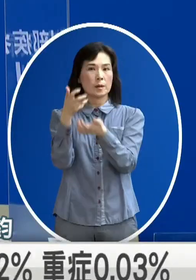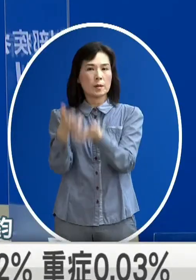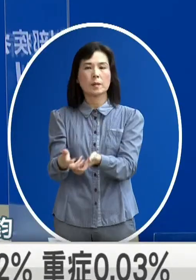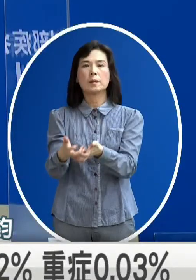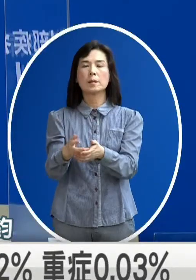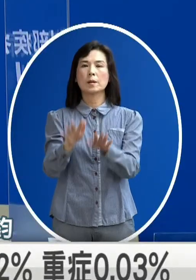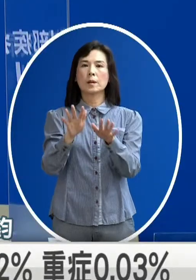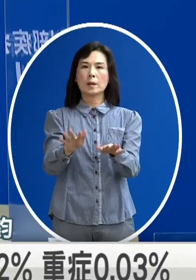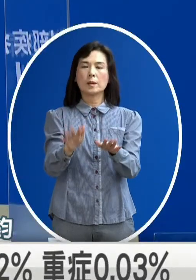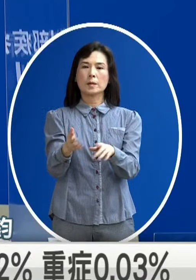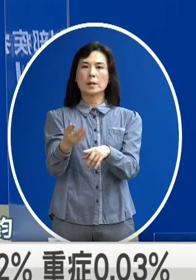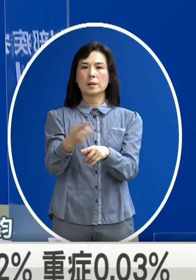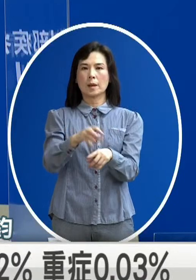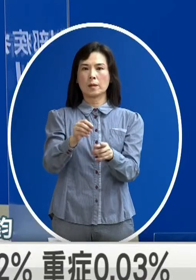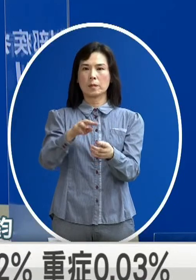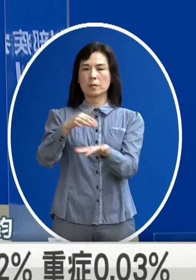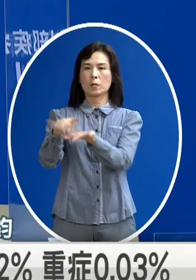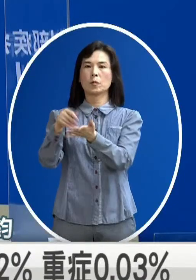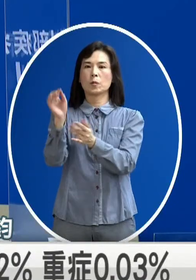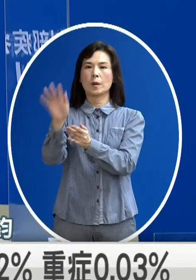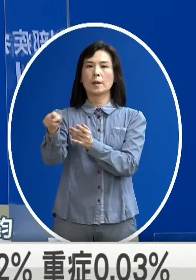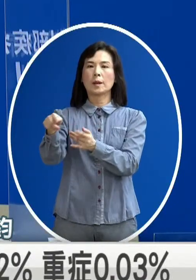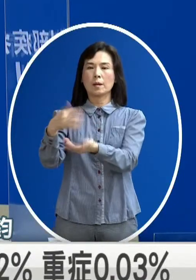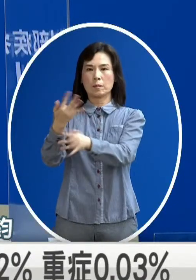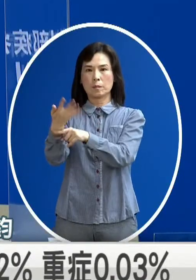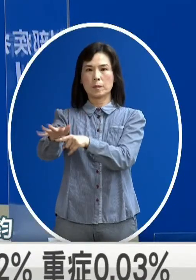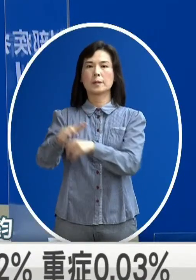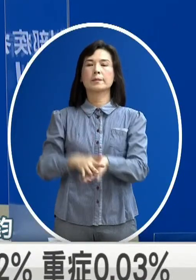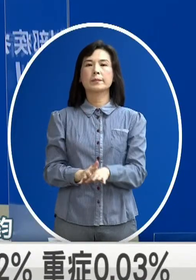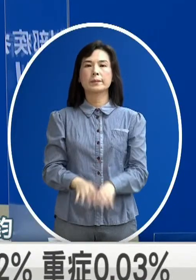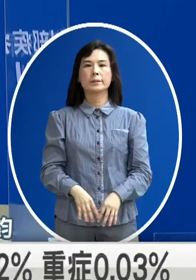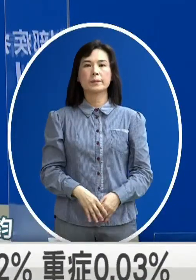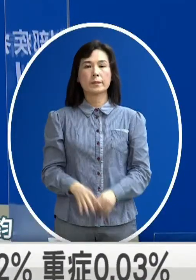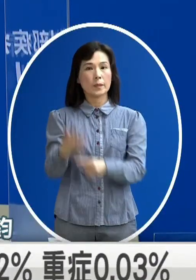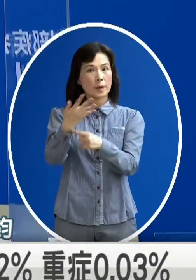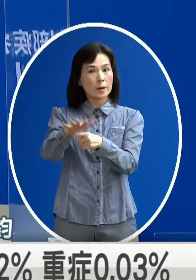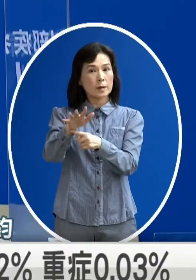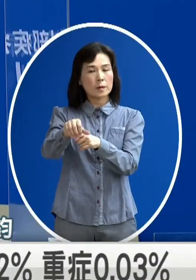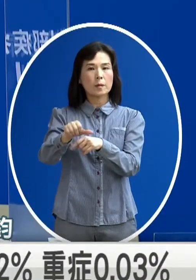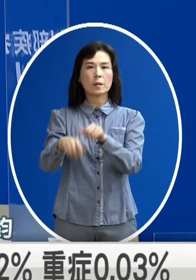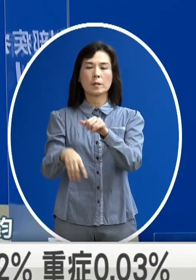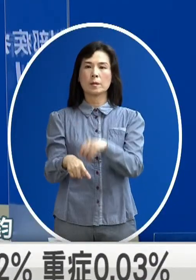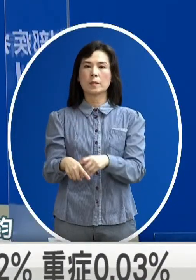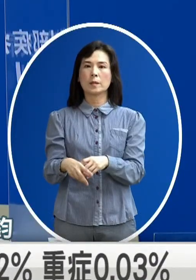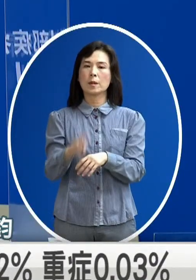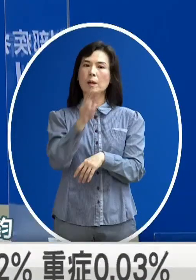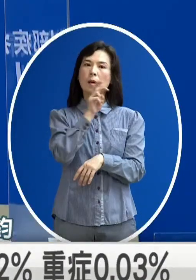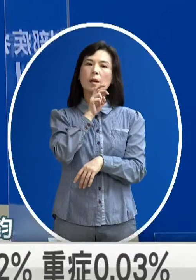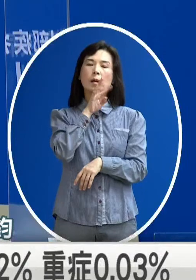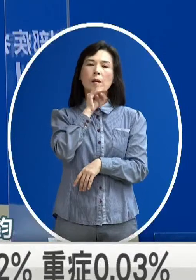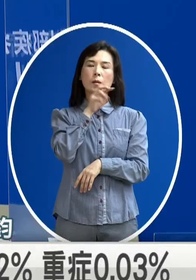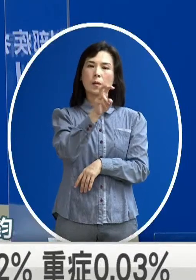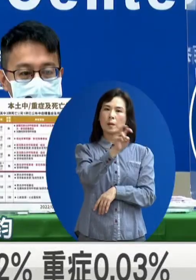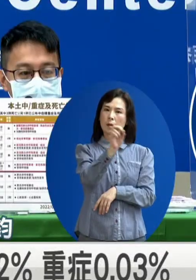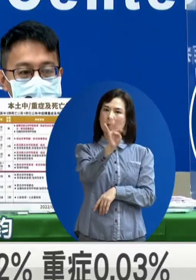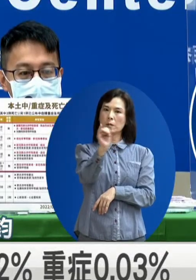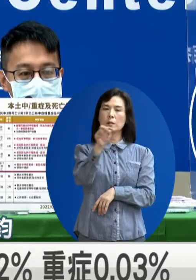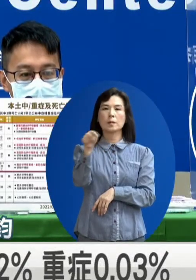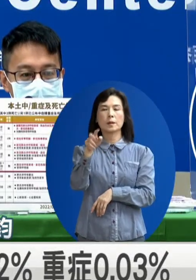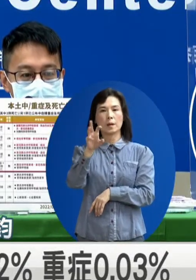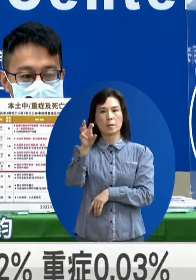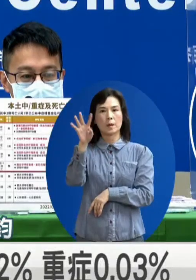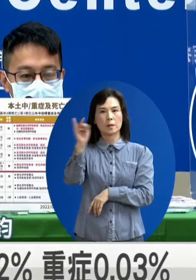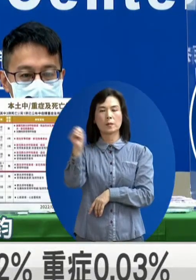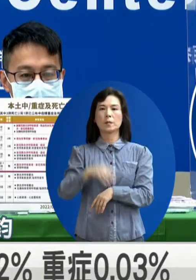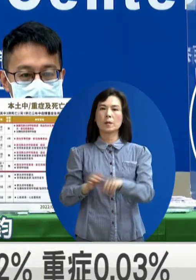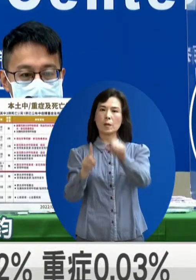也都转归死亡哈，所以今天一并的说明。那在死亡的部分哈，有20多岁到80多岁，总共